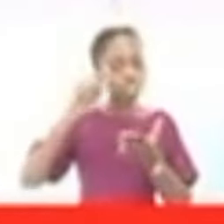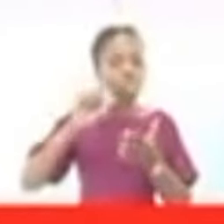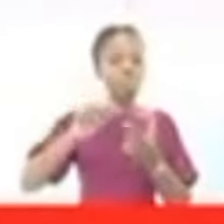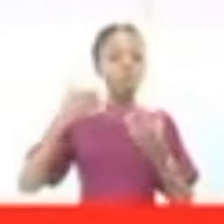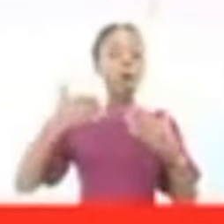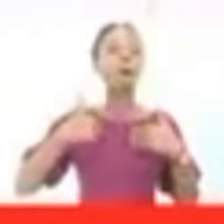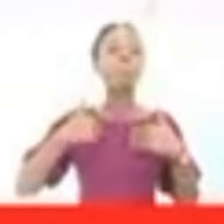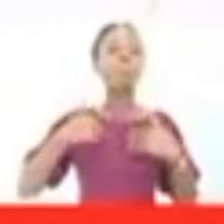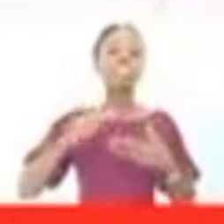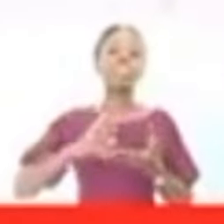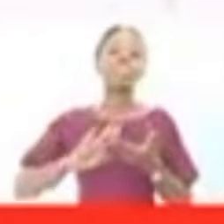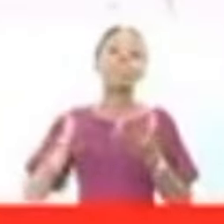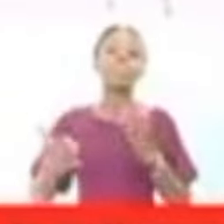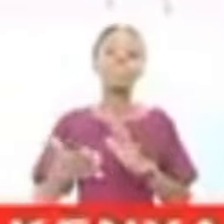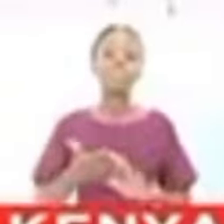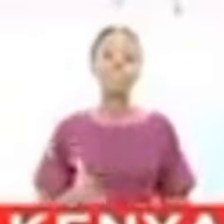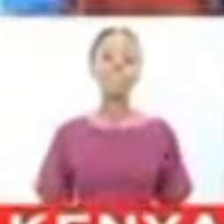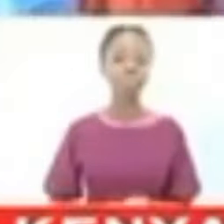msamaha.